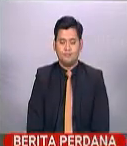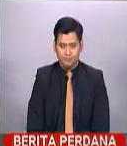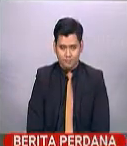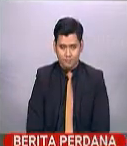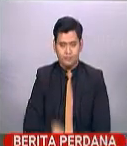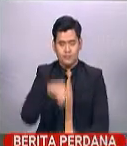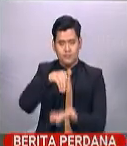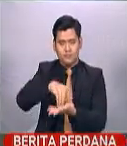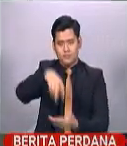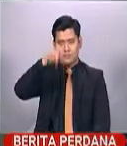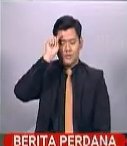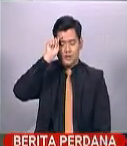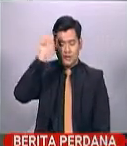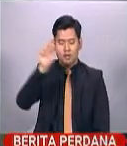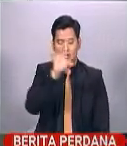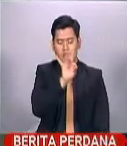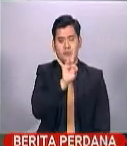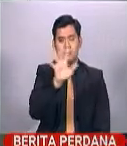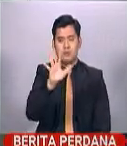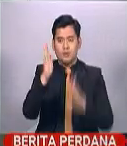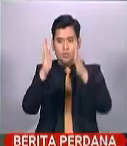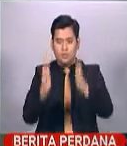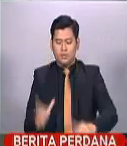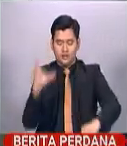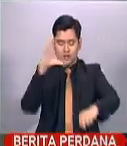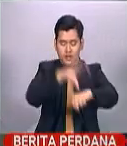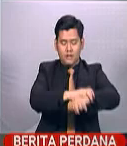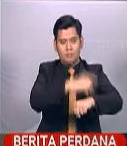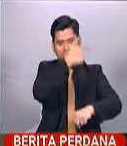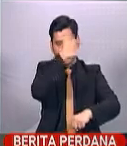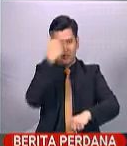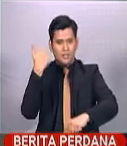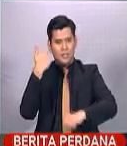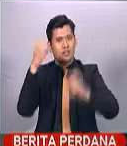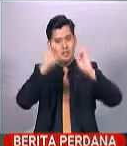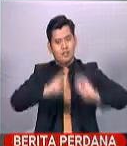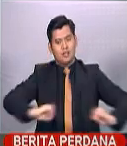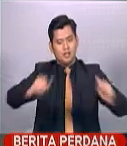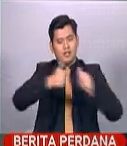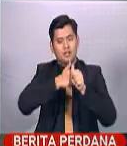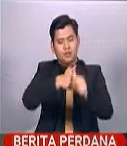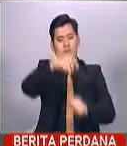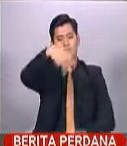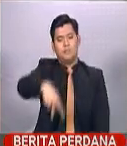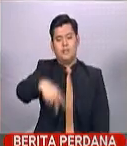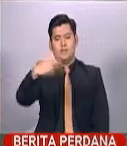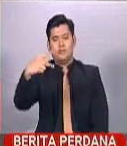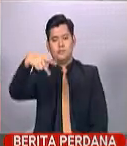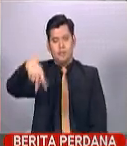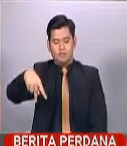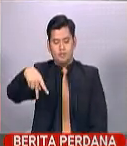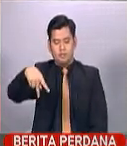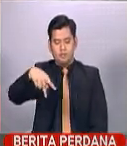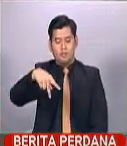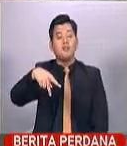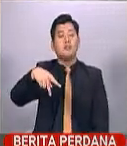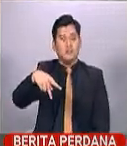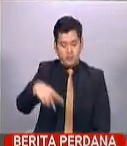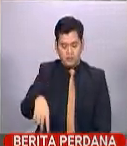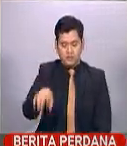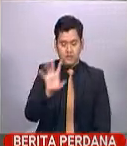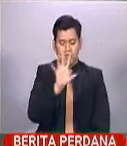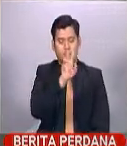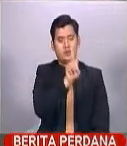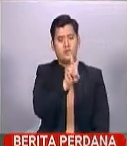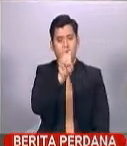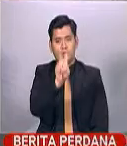Di Terengganu, seramai 85 individu ditahan kerana mengingkari Perintah Kawalan Pergerakan PKP. Daripada jumlah itu, seramai